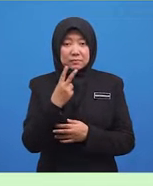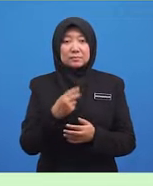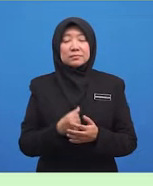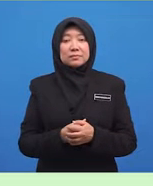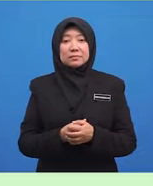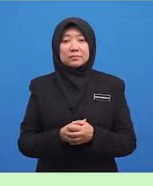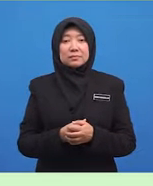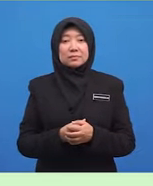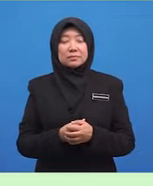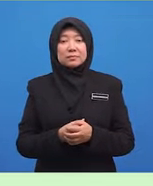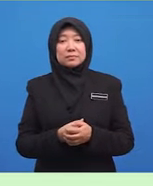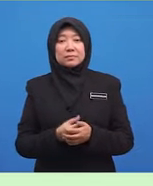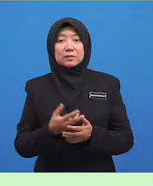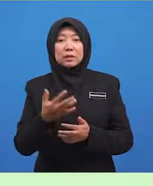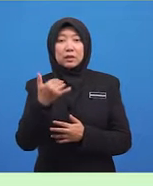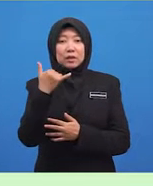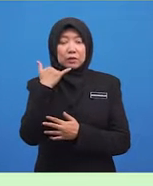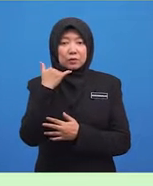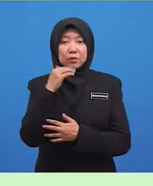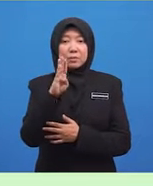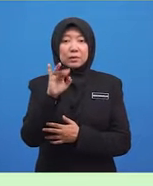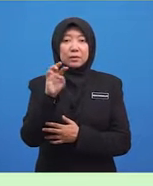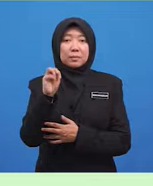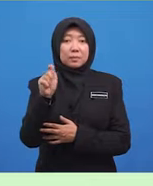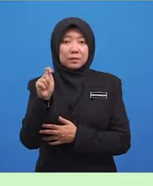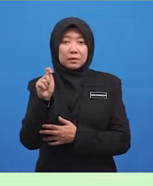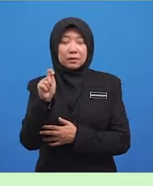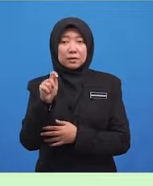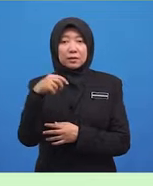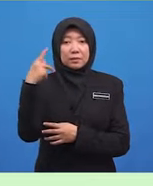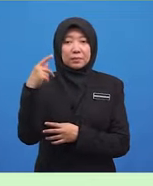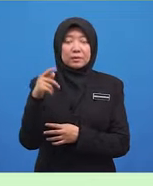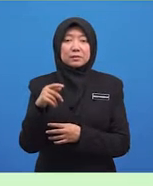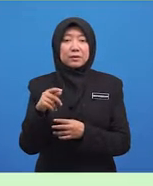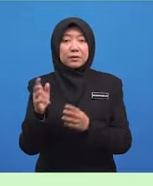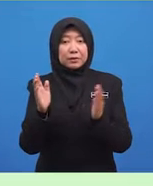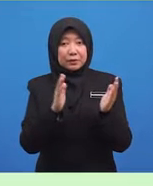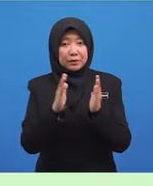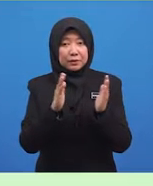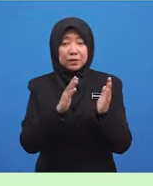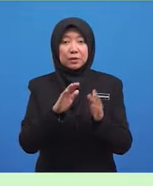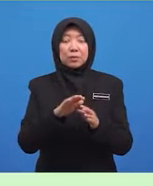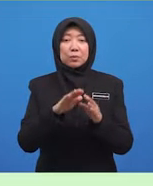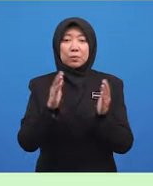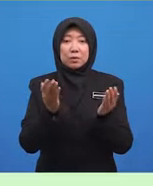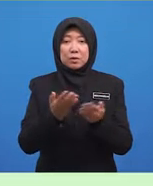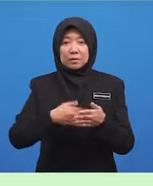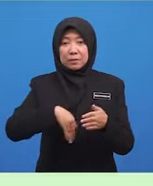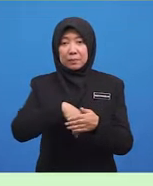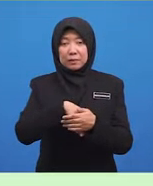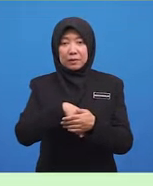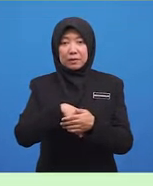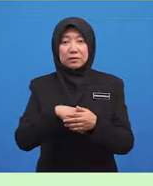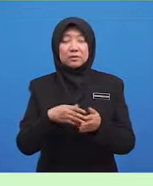ialah telefon bimbit, kipas angin, bola sepak, jalan raya